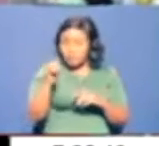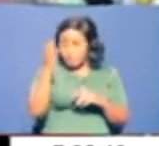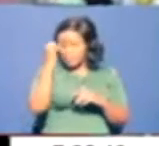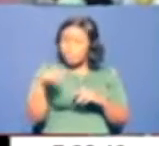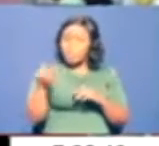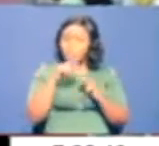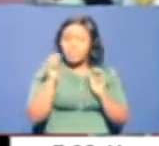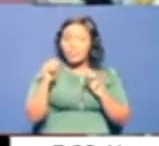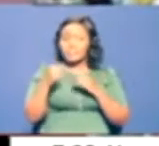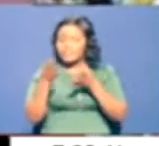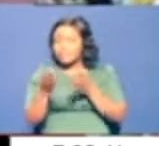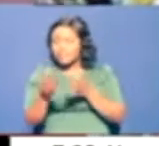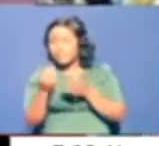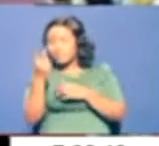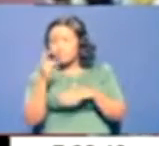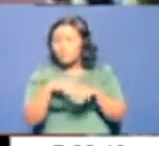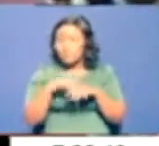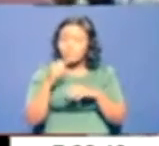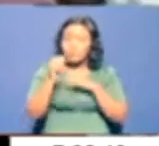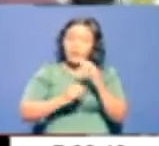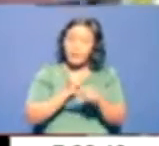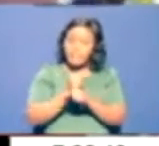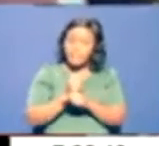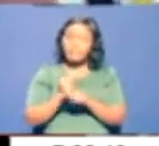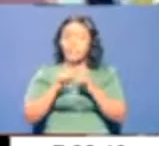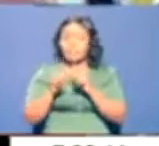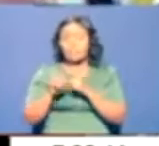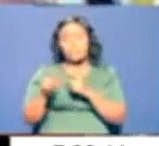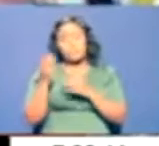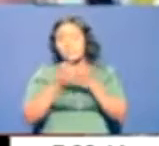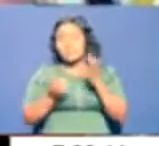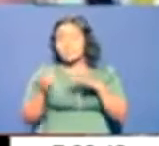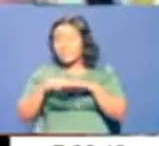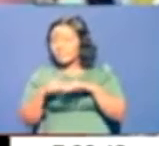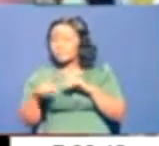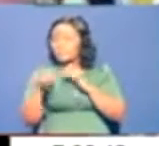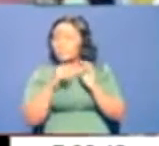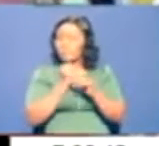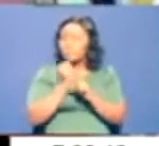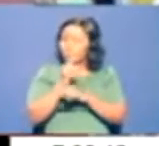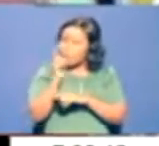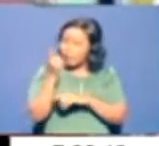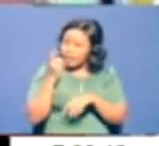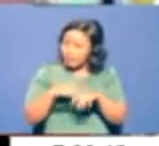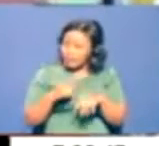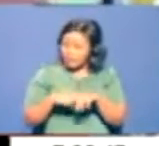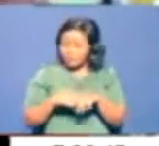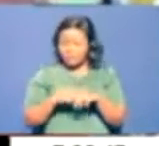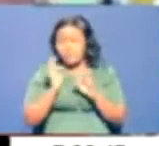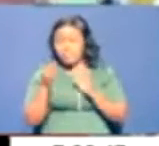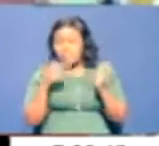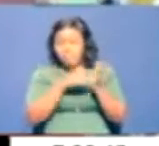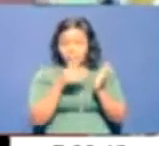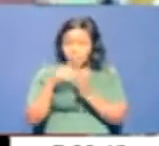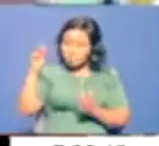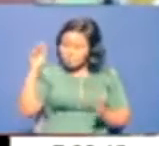year mass drug administration. We may come to a time when we will do once if the burden comes down, and maybe we will single